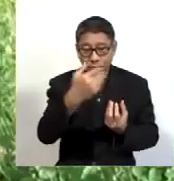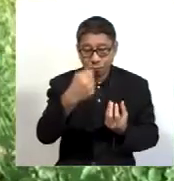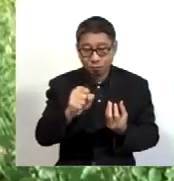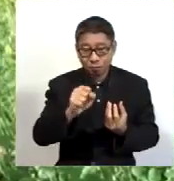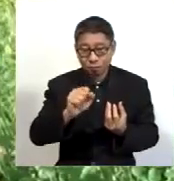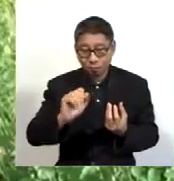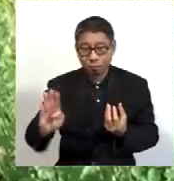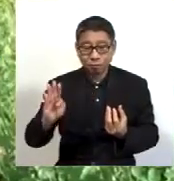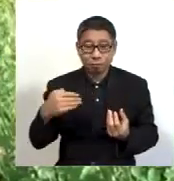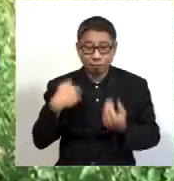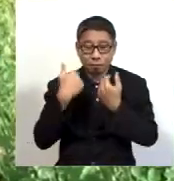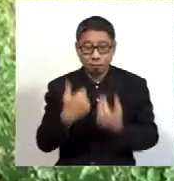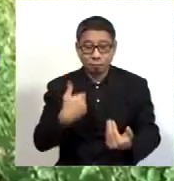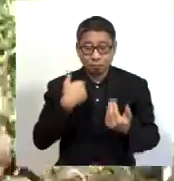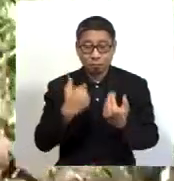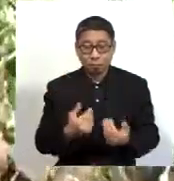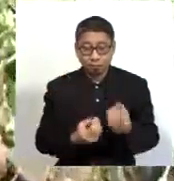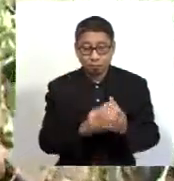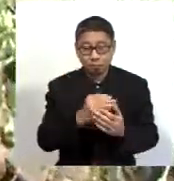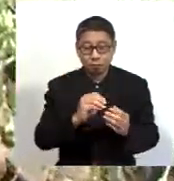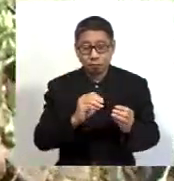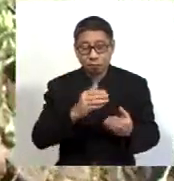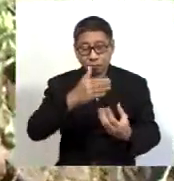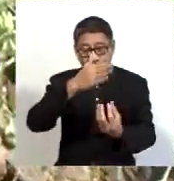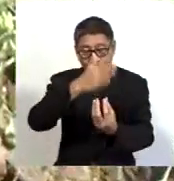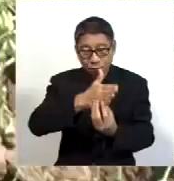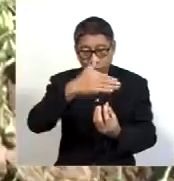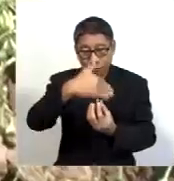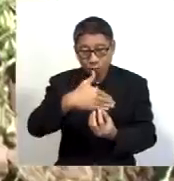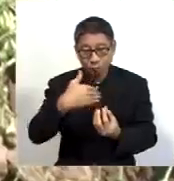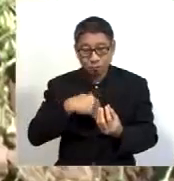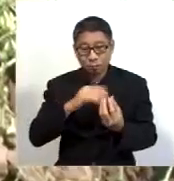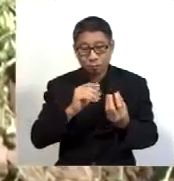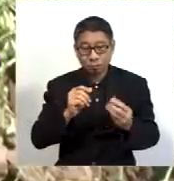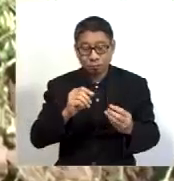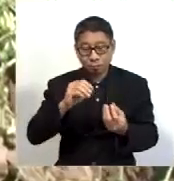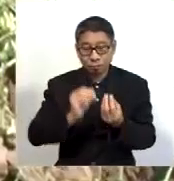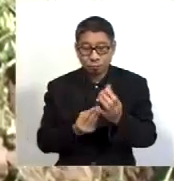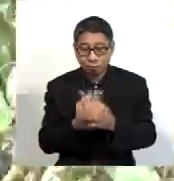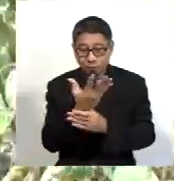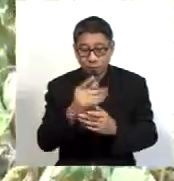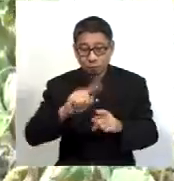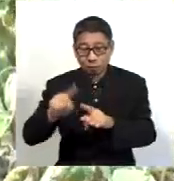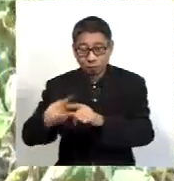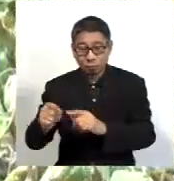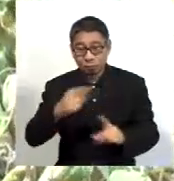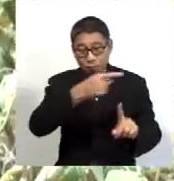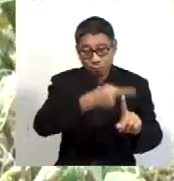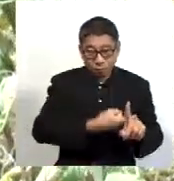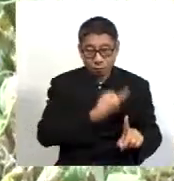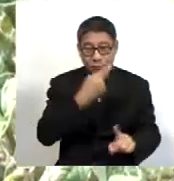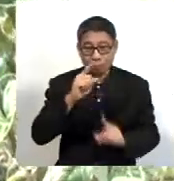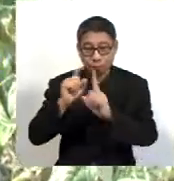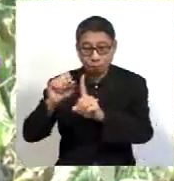ทนอกจากนี้ยังมีพืชระยะสั้นทั้งมะเขือและผักกาดรวมๆแล้วเนี่ยสร้างรายได้ต่อเดือนสูงถึงเดือน